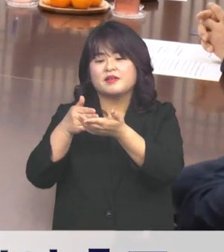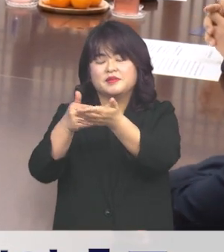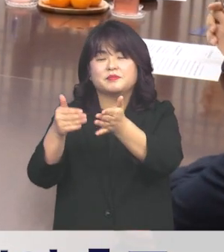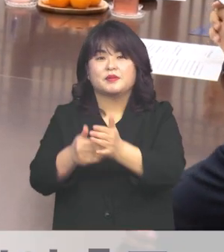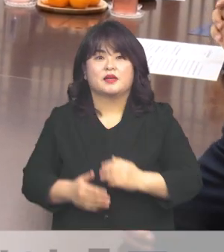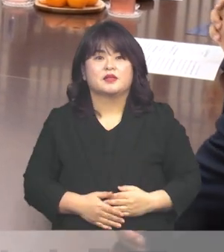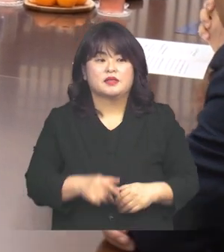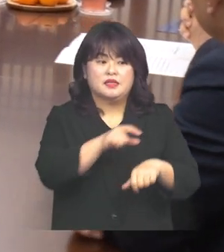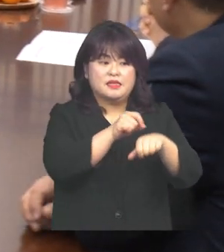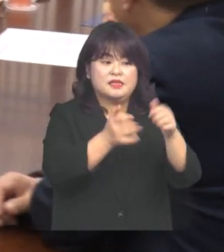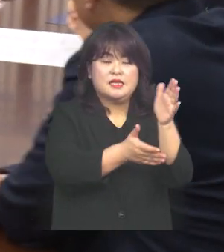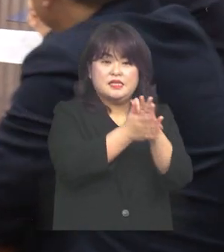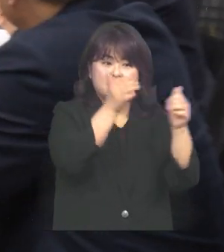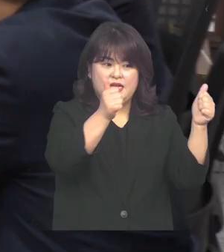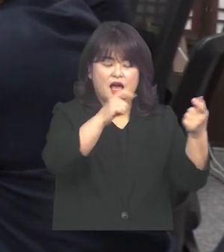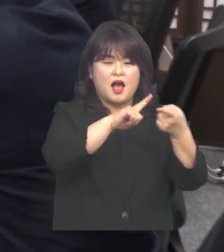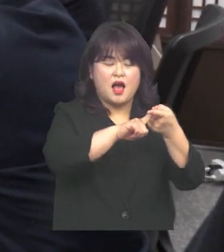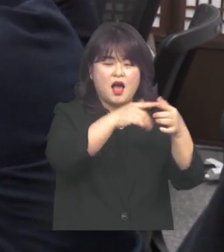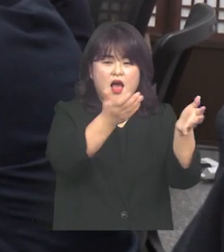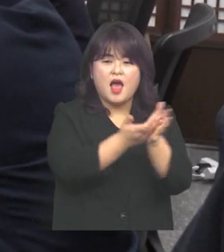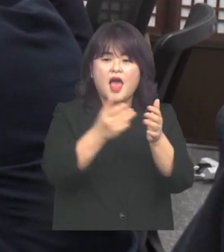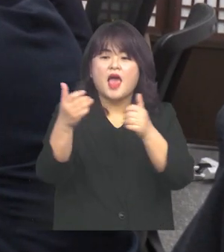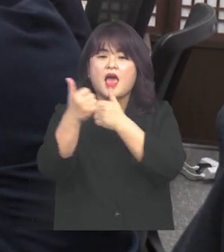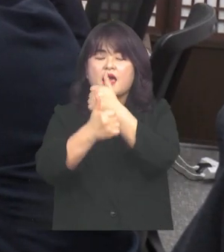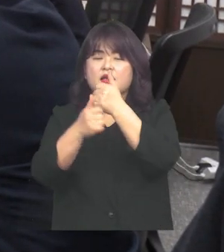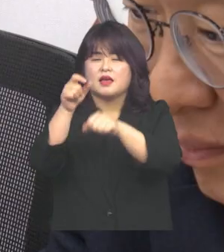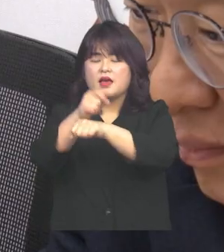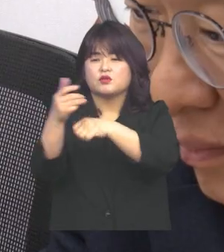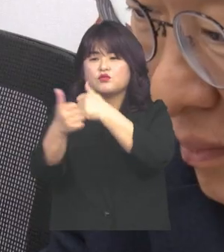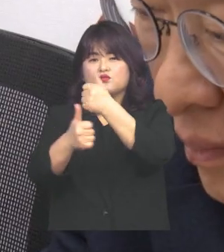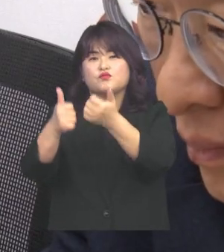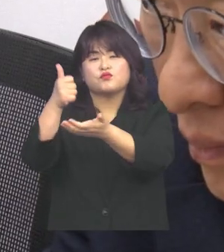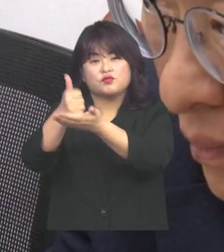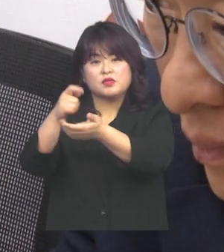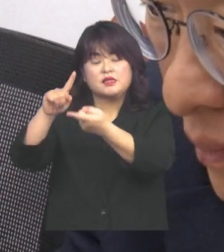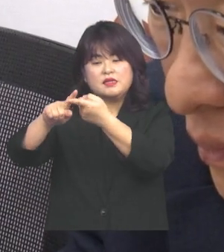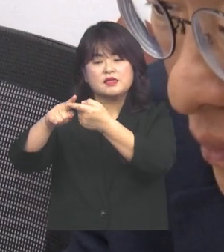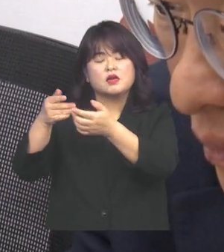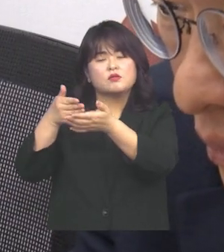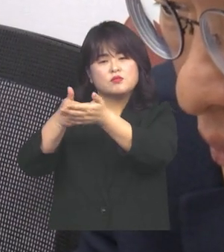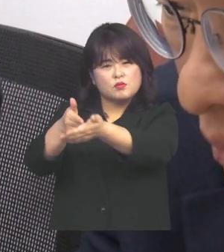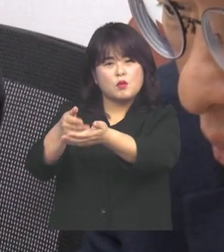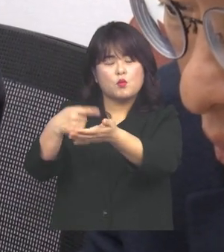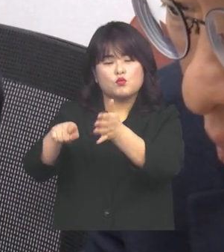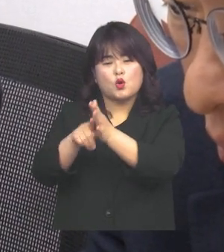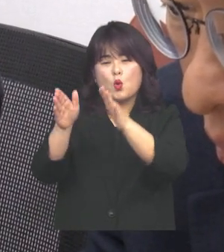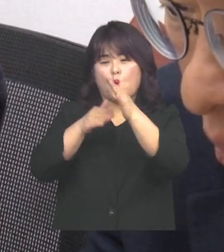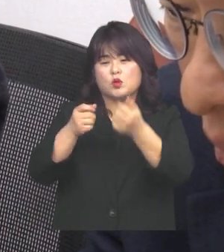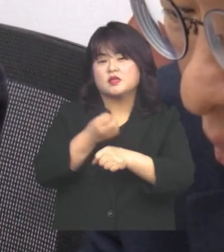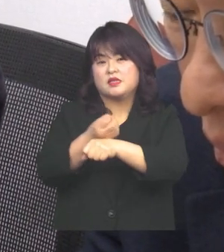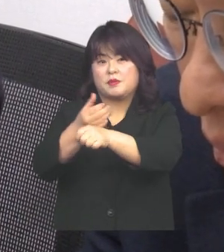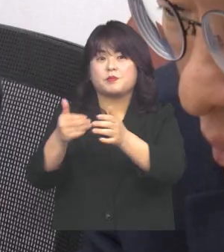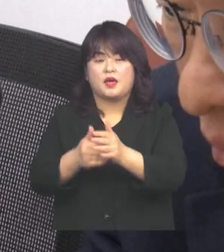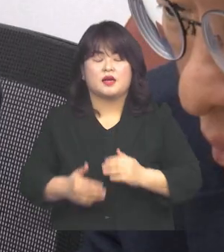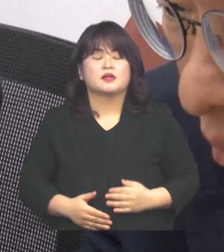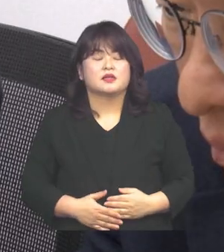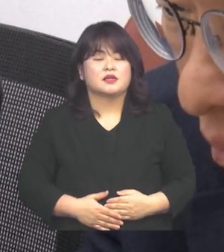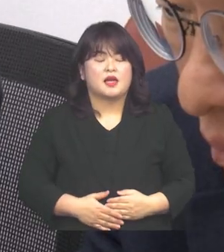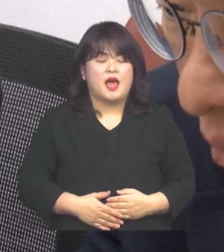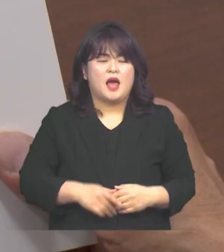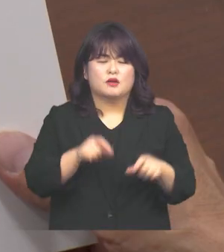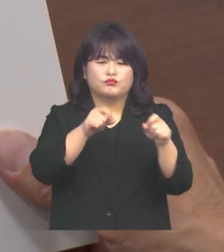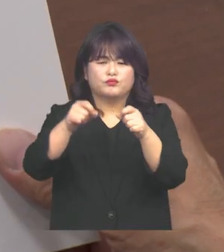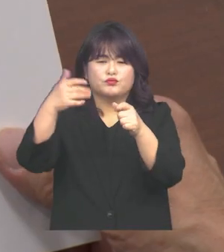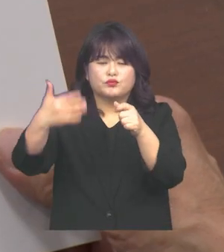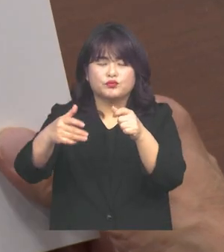시장 등 특례시장단은 신정훈 행안위원장에게 특례시 지원에 관한 특별법 제정 촉구 건의문을 공식 전달하고